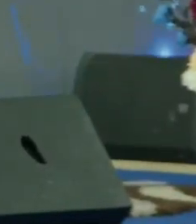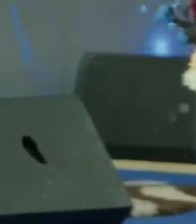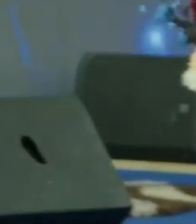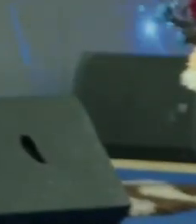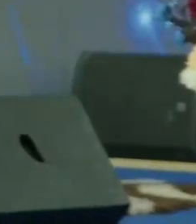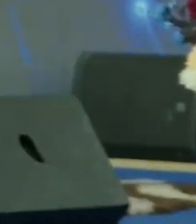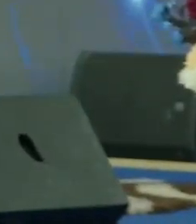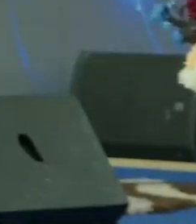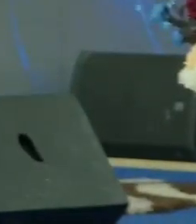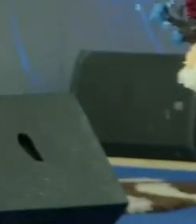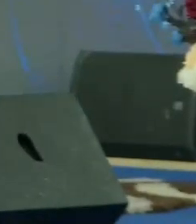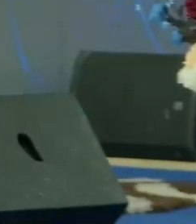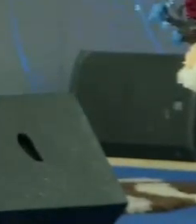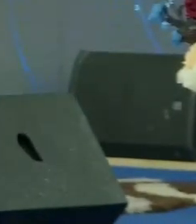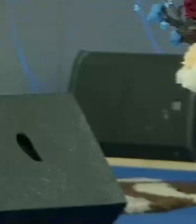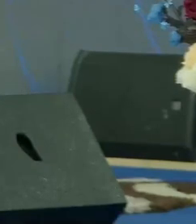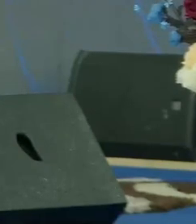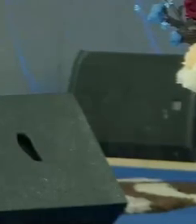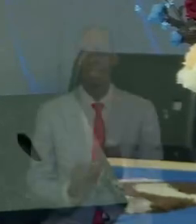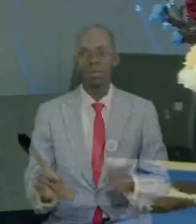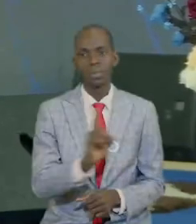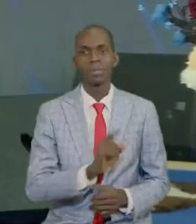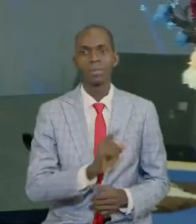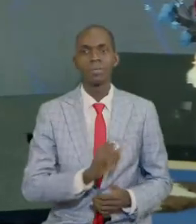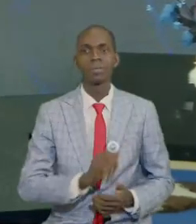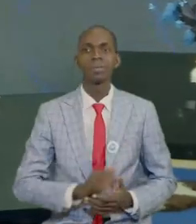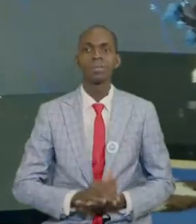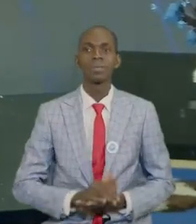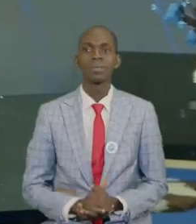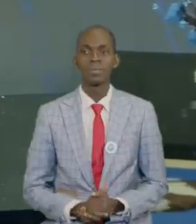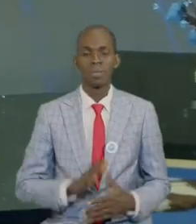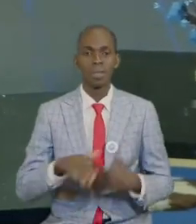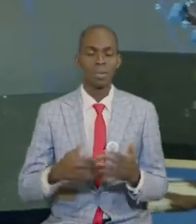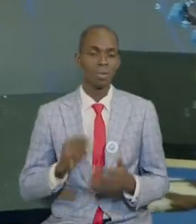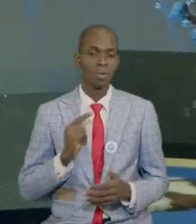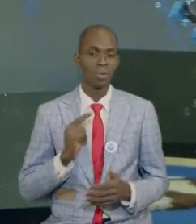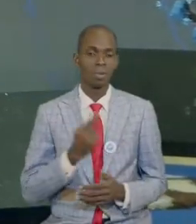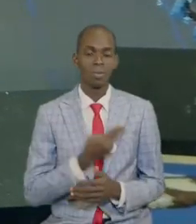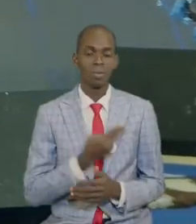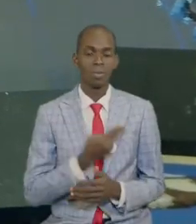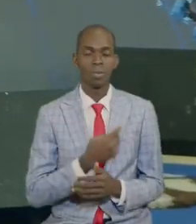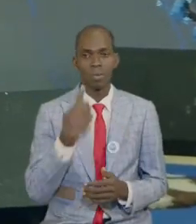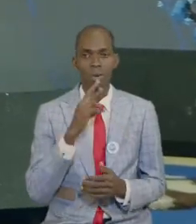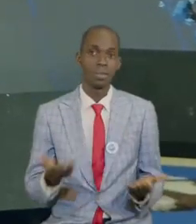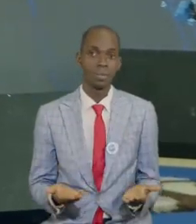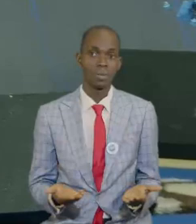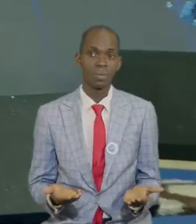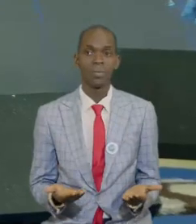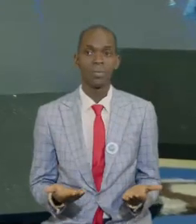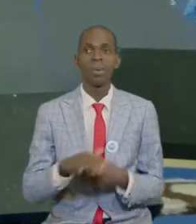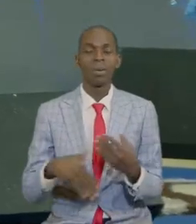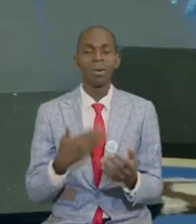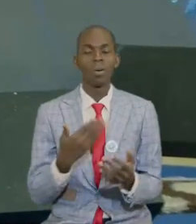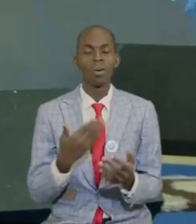Good morning, everyone. Bonjour à tous. All of us who are here. Nous tous qui sommes ici. All those in